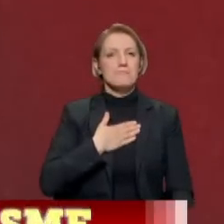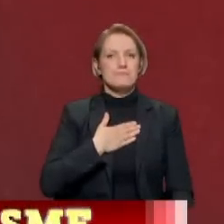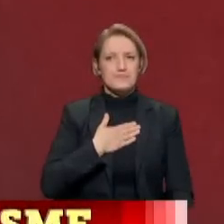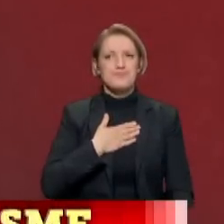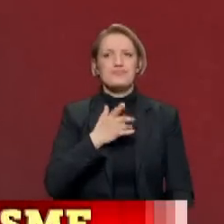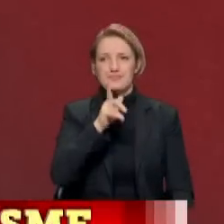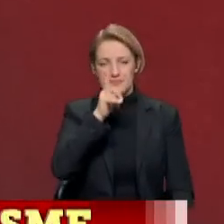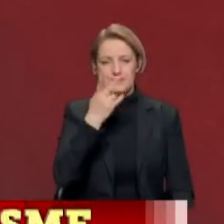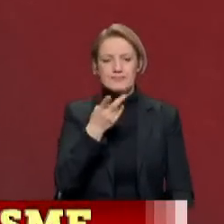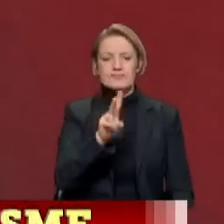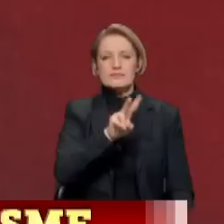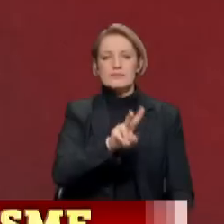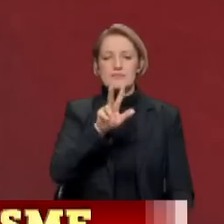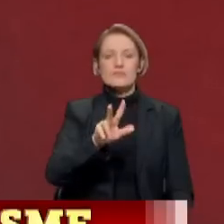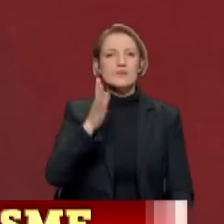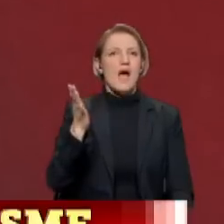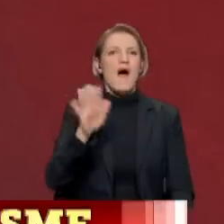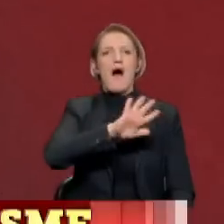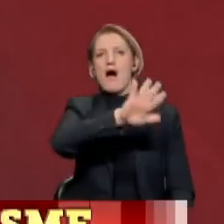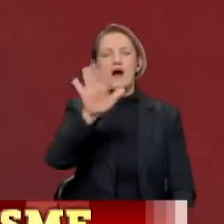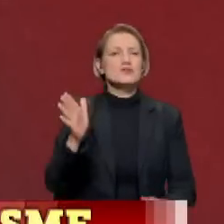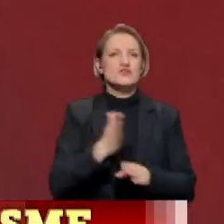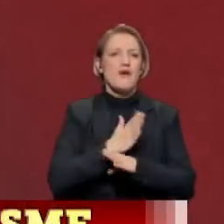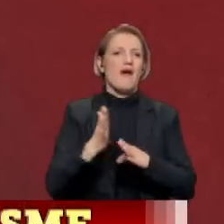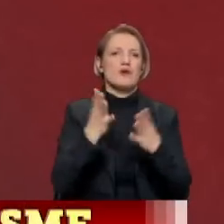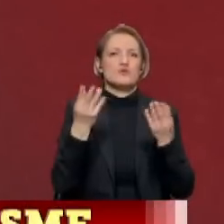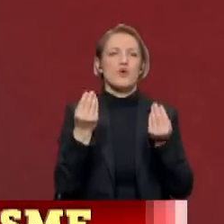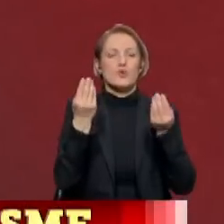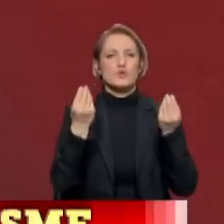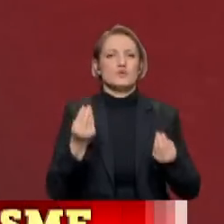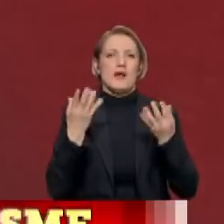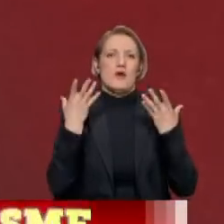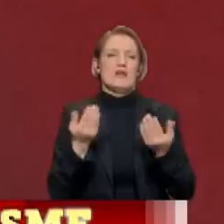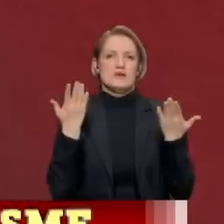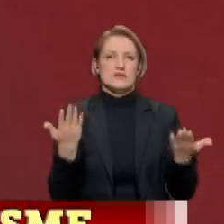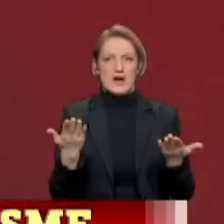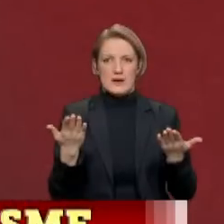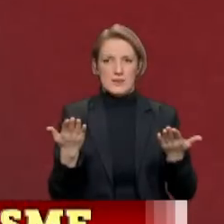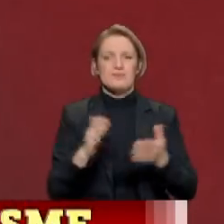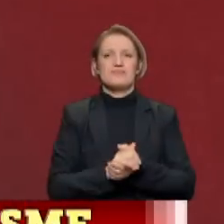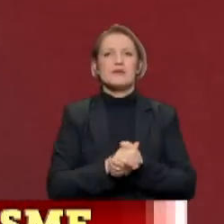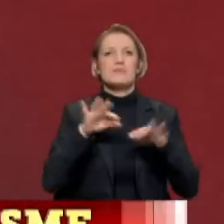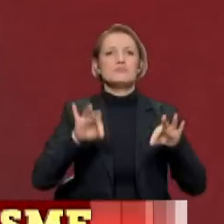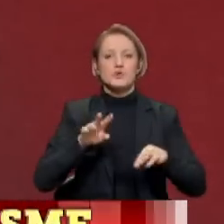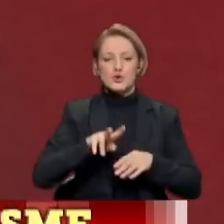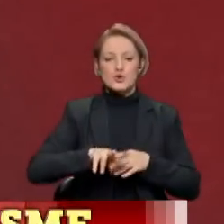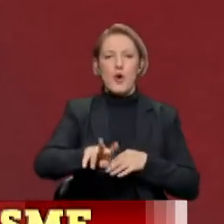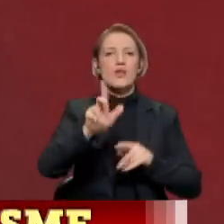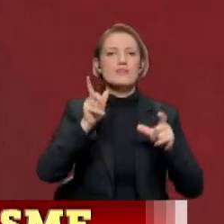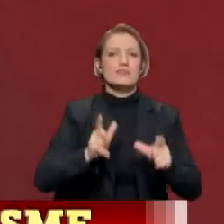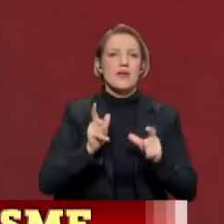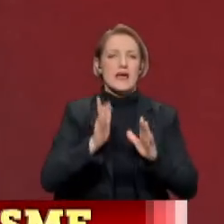sesleniş. 2023'te her şey çok güzel olacak. Bir başka mesaj Saraçhane'den yükseldi. Bu yol nereye